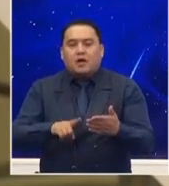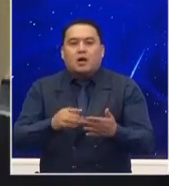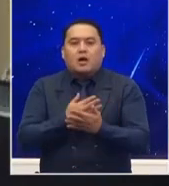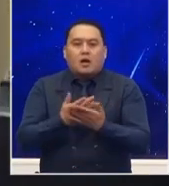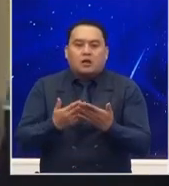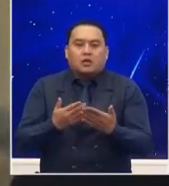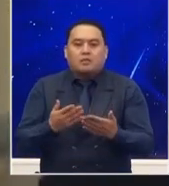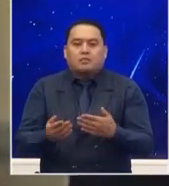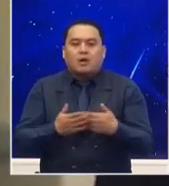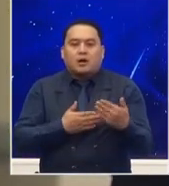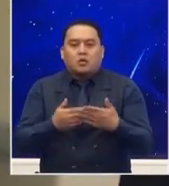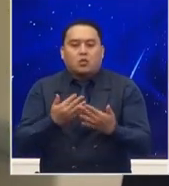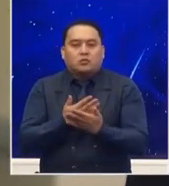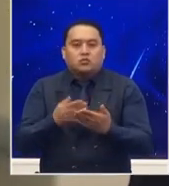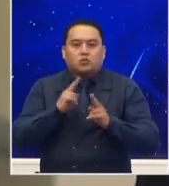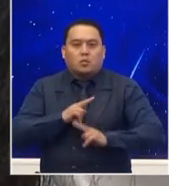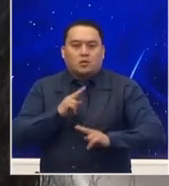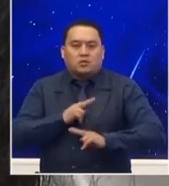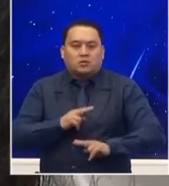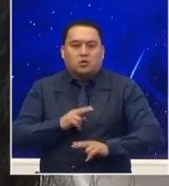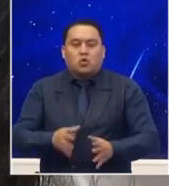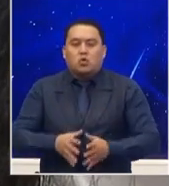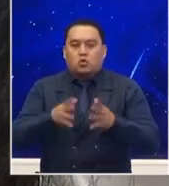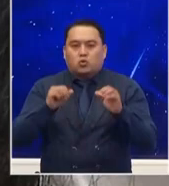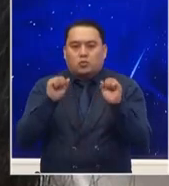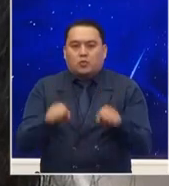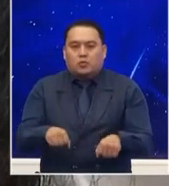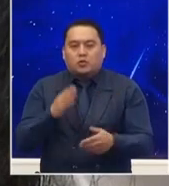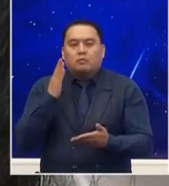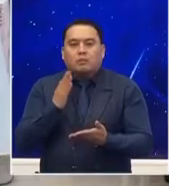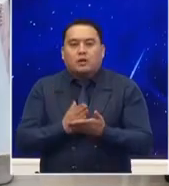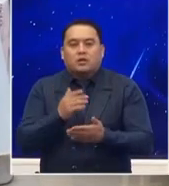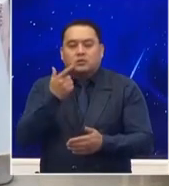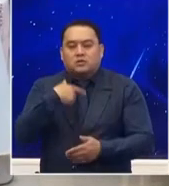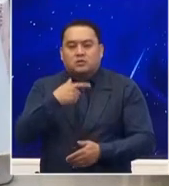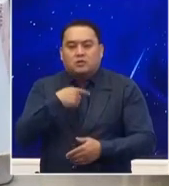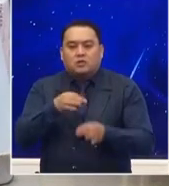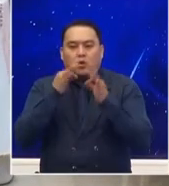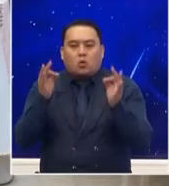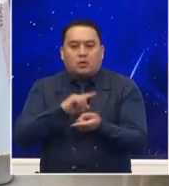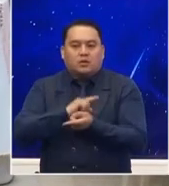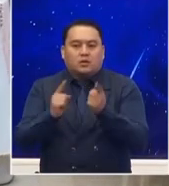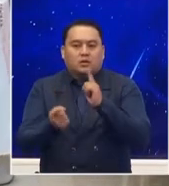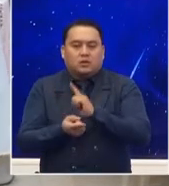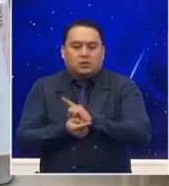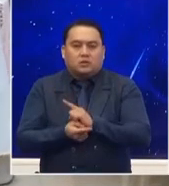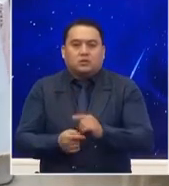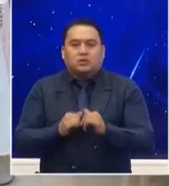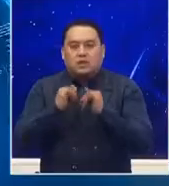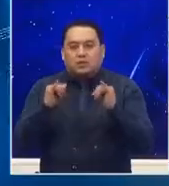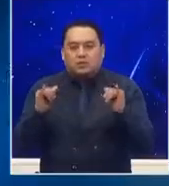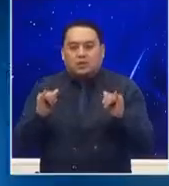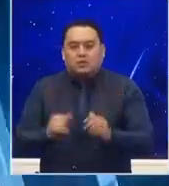түрлі қолөнершілермен бірлесіп жұмыс жүргізуге үлкен мүмкіндік. Әрбірі өз тәжірибесімен бөлсет, өз өздерін